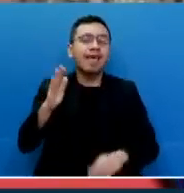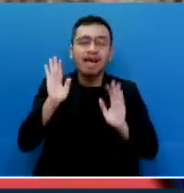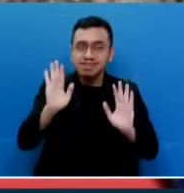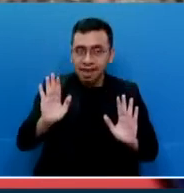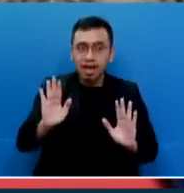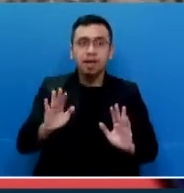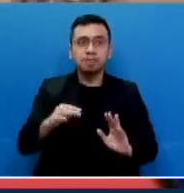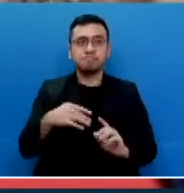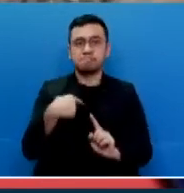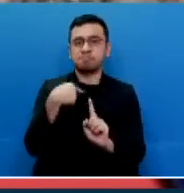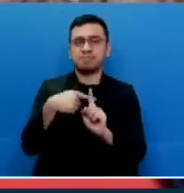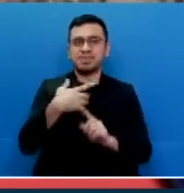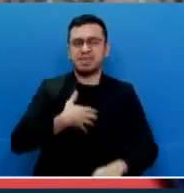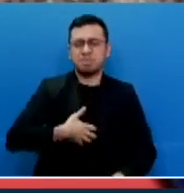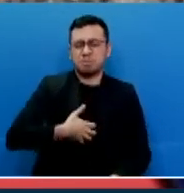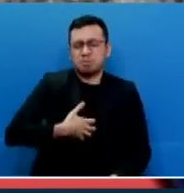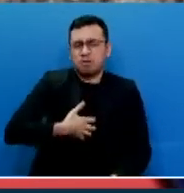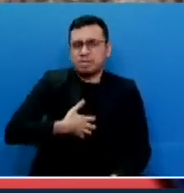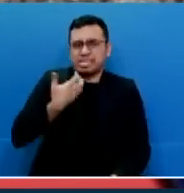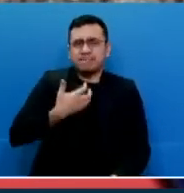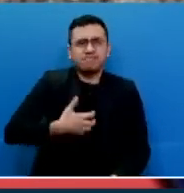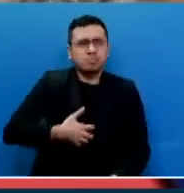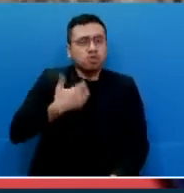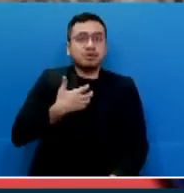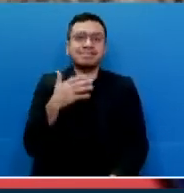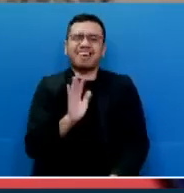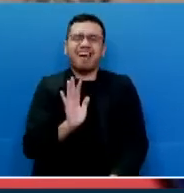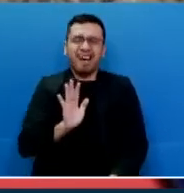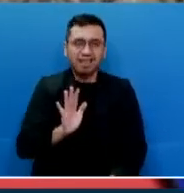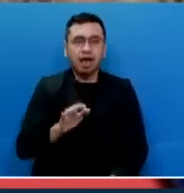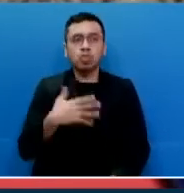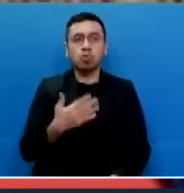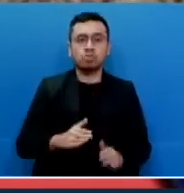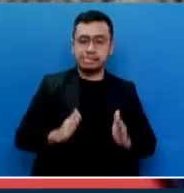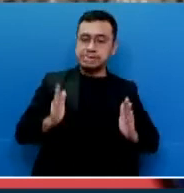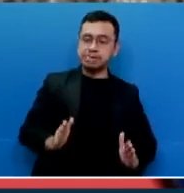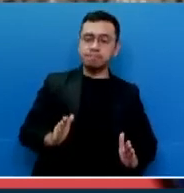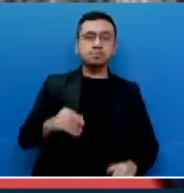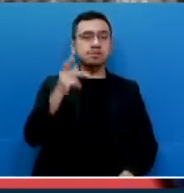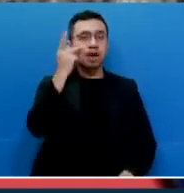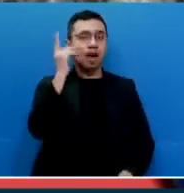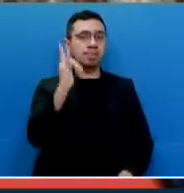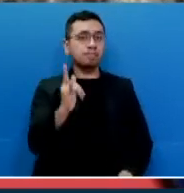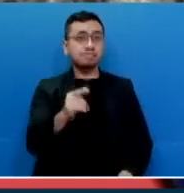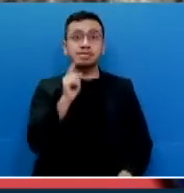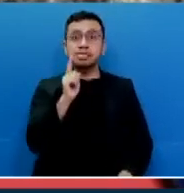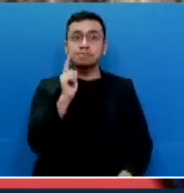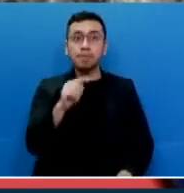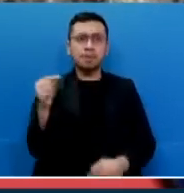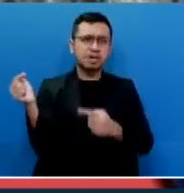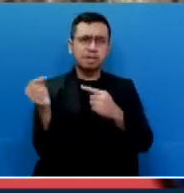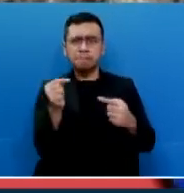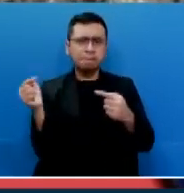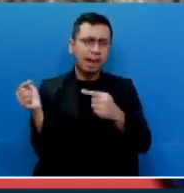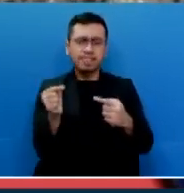perilakunya di sebuah acara yang memang resmi debat presiden dan menunjukkan marwahnya sebagai calon